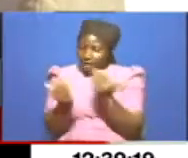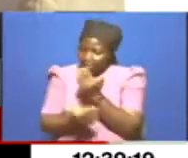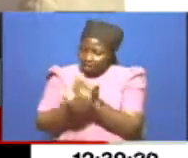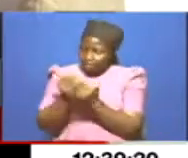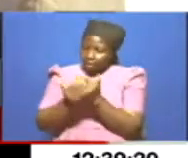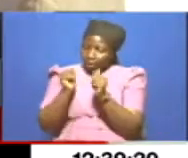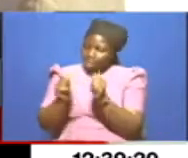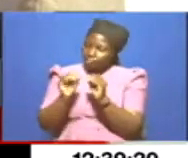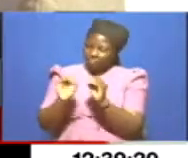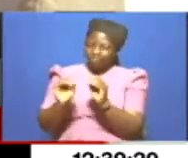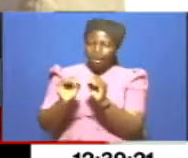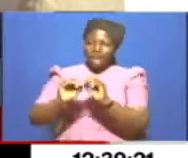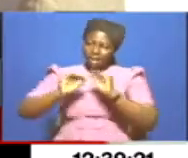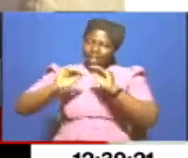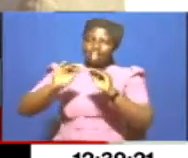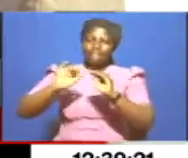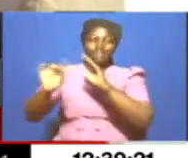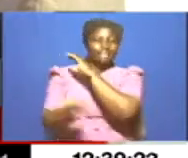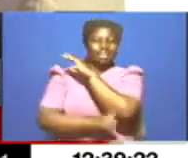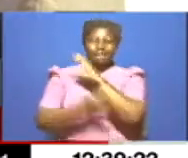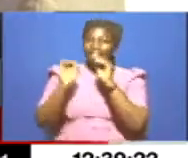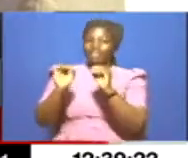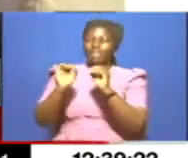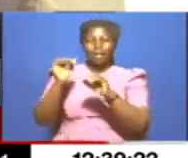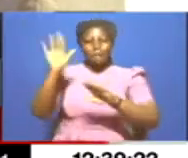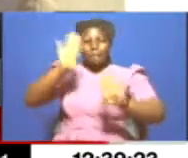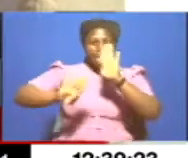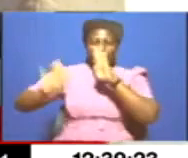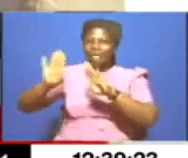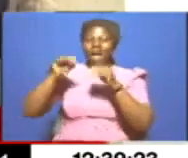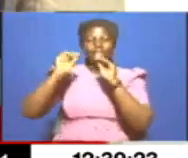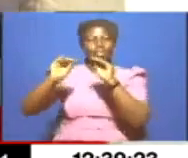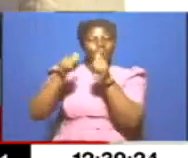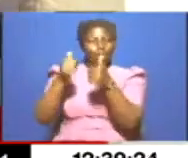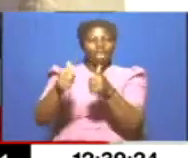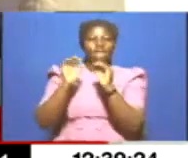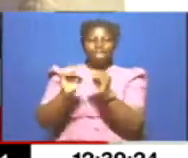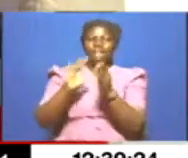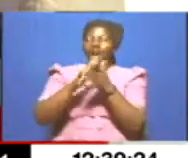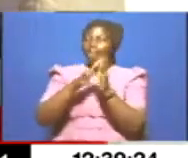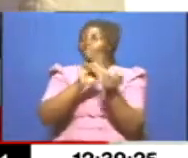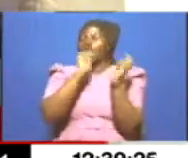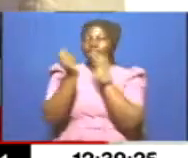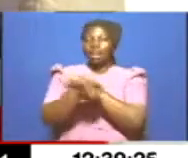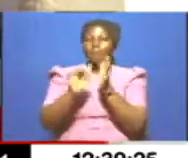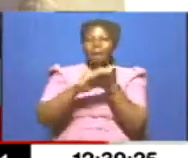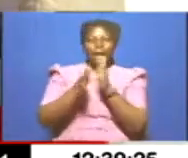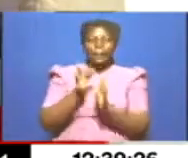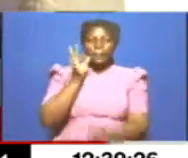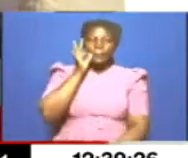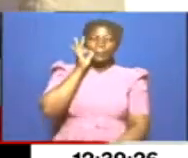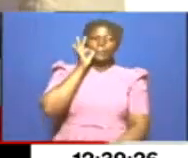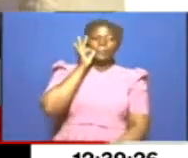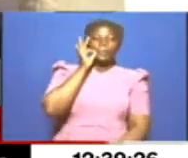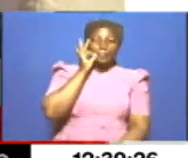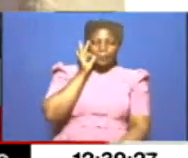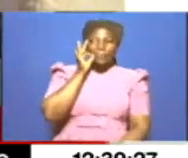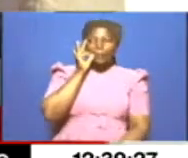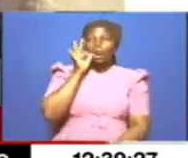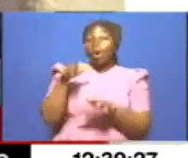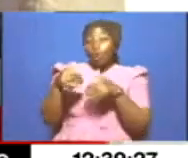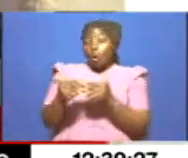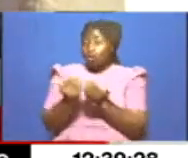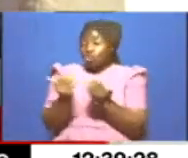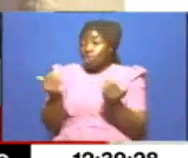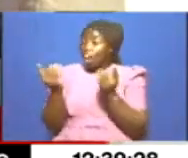tusipowafunza nidhamu, tabia njema, waharibike, wawe mamuluki, wawe ni watu wa bangi, hawa watoto watakuja